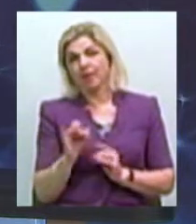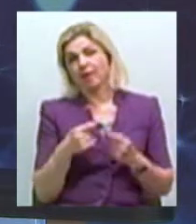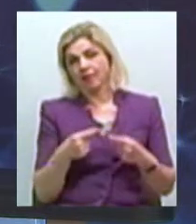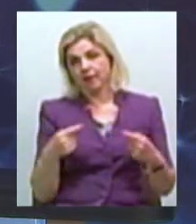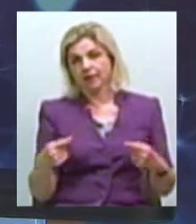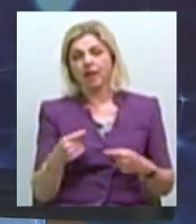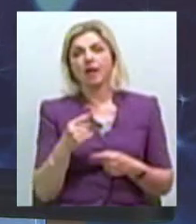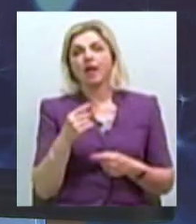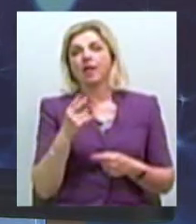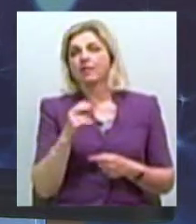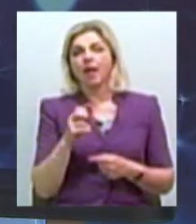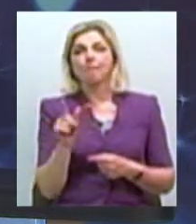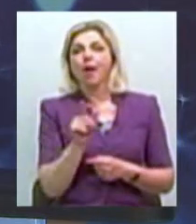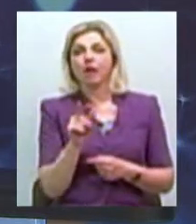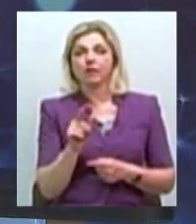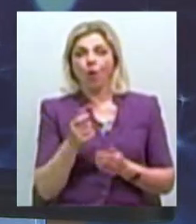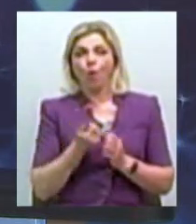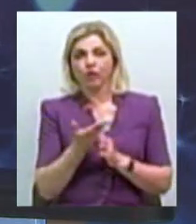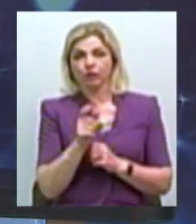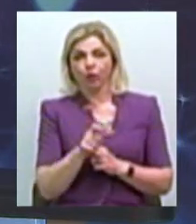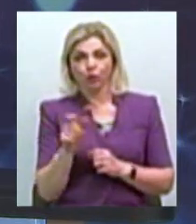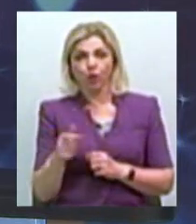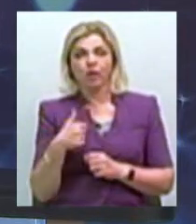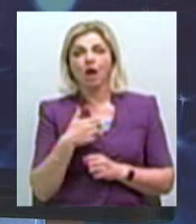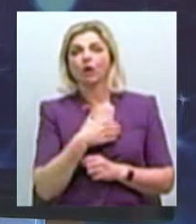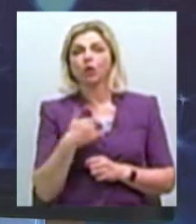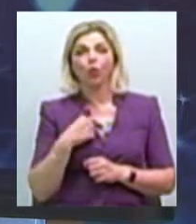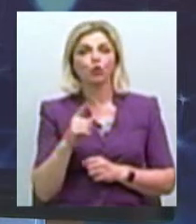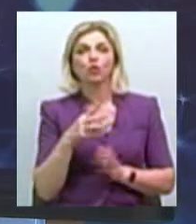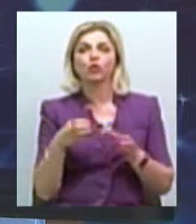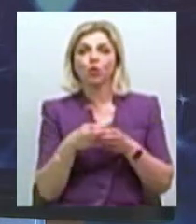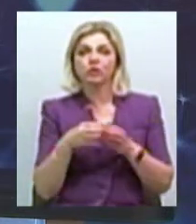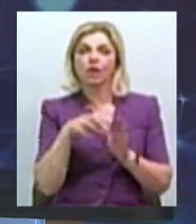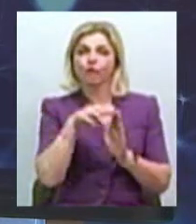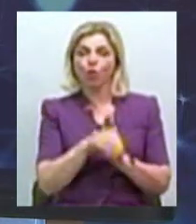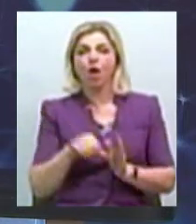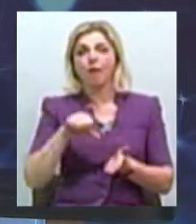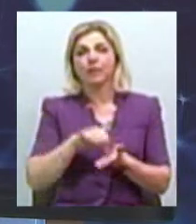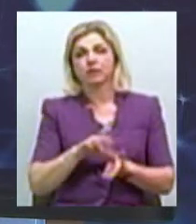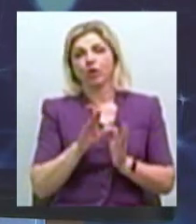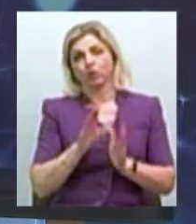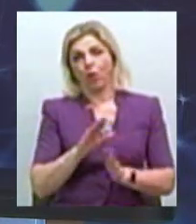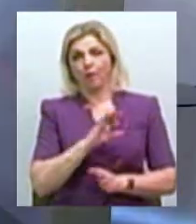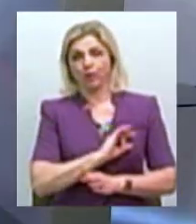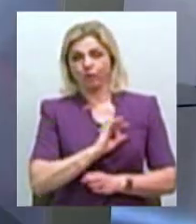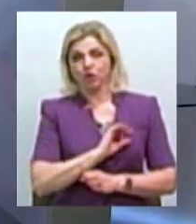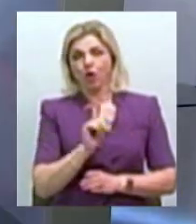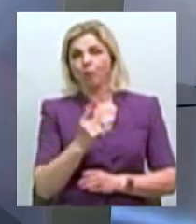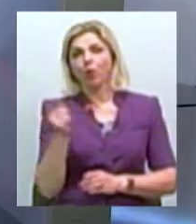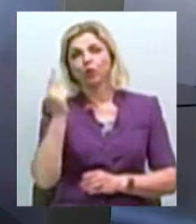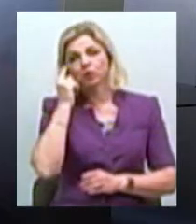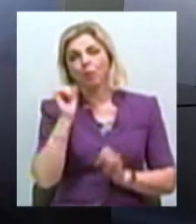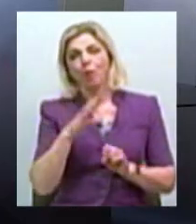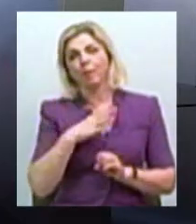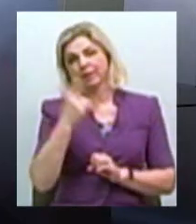не парна кількість осіб. Я не хочу, щоб входили лише представники профспілок, оскільки вони можуть бути, на його думку,